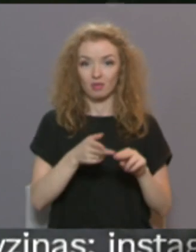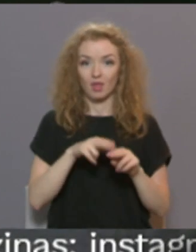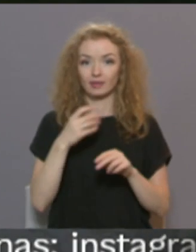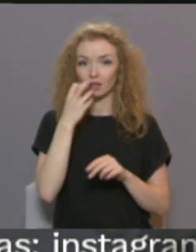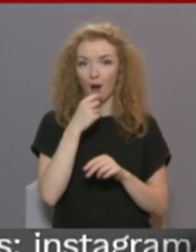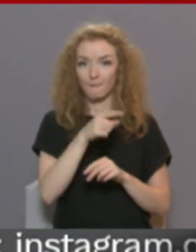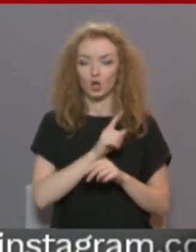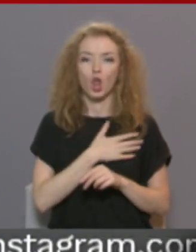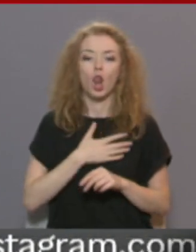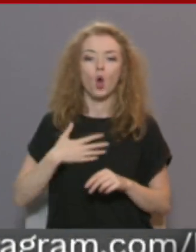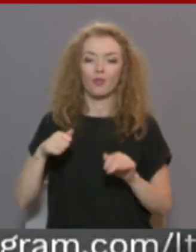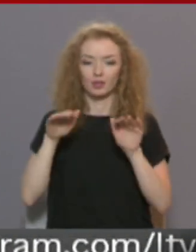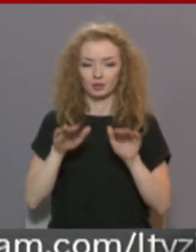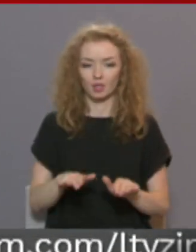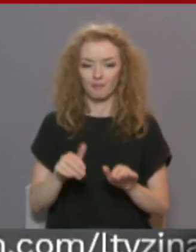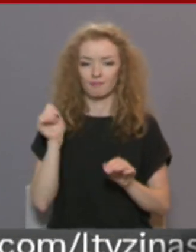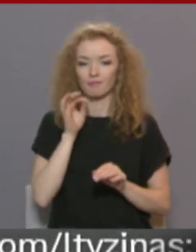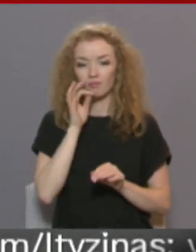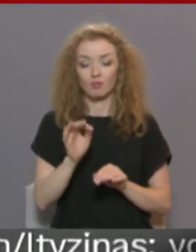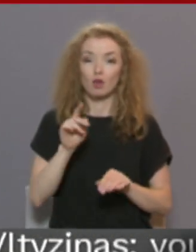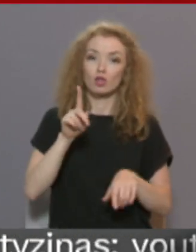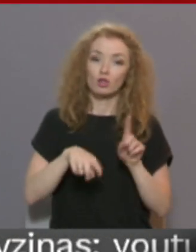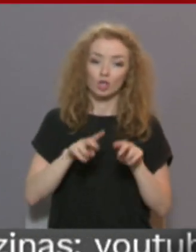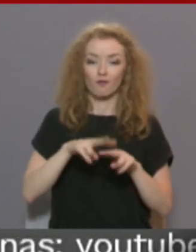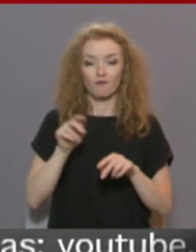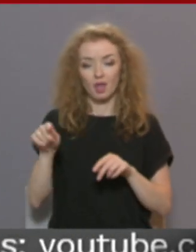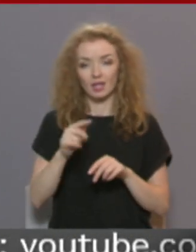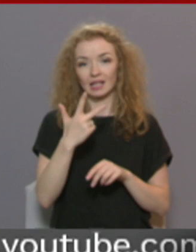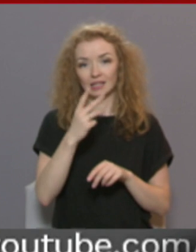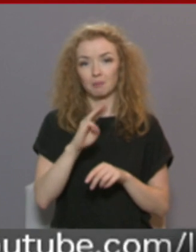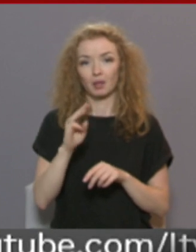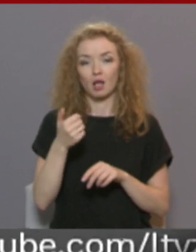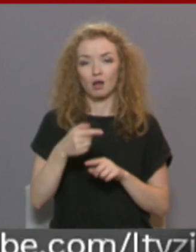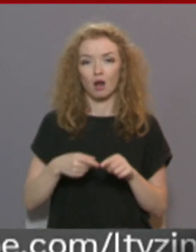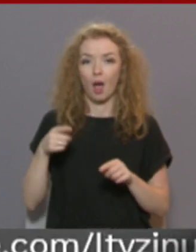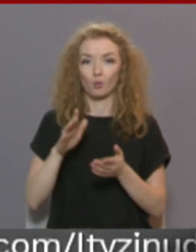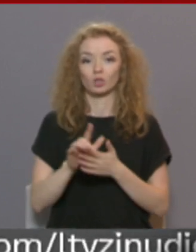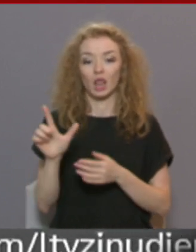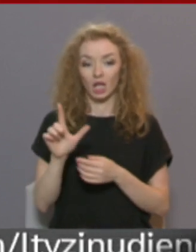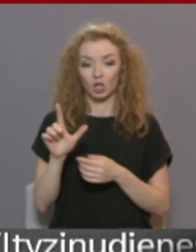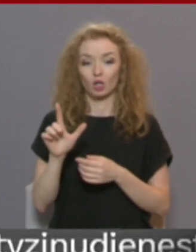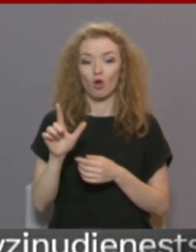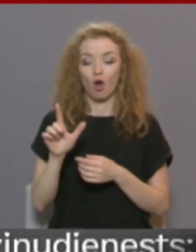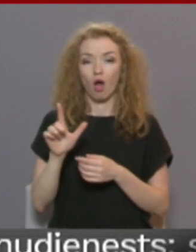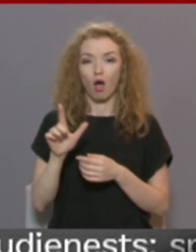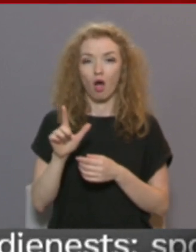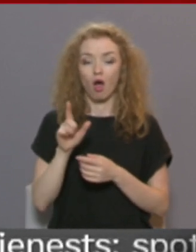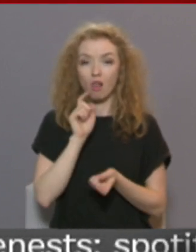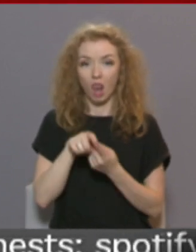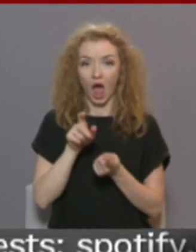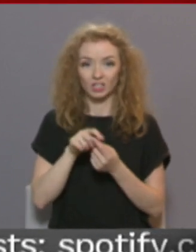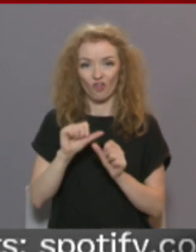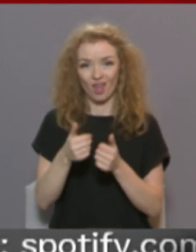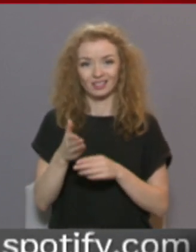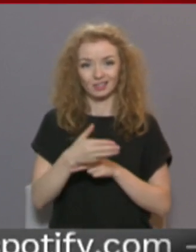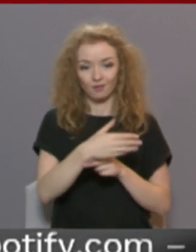skābeklis ir ļoti zems. Brīžiem vienā otrā upē tas ir 3 mg litrā. Praktiski lašveidīgiem ir vajadzīgi 7